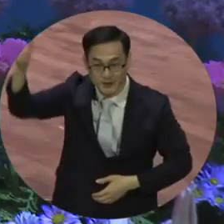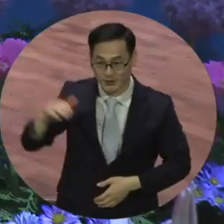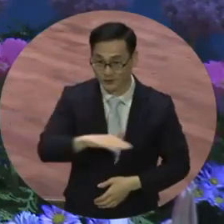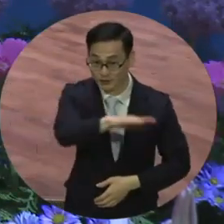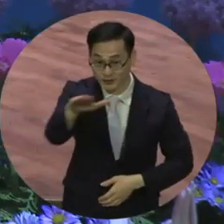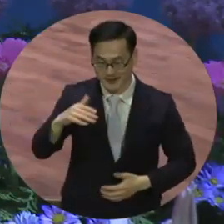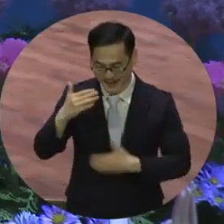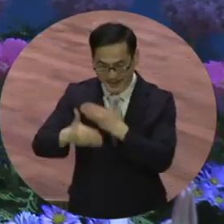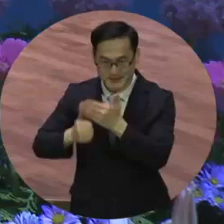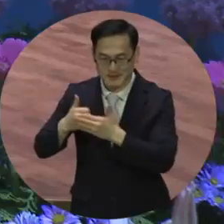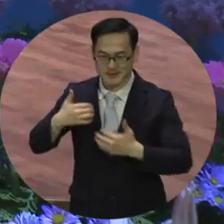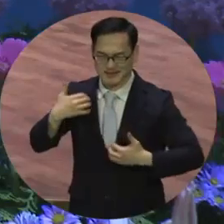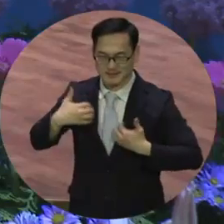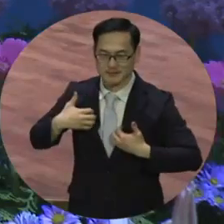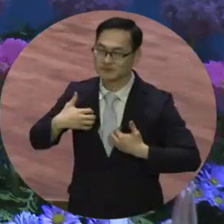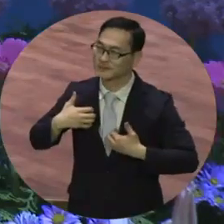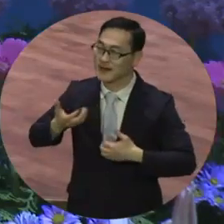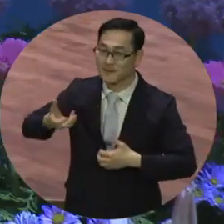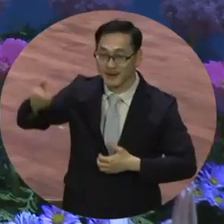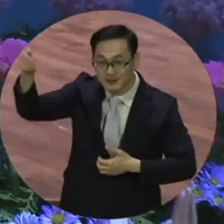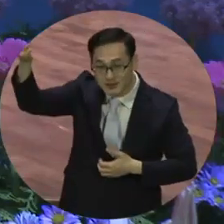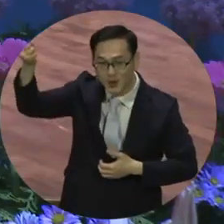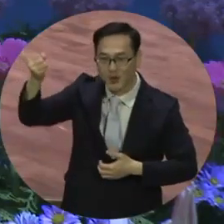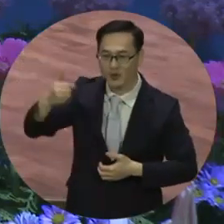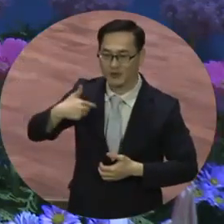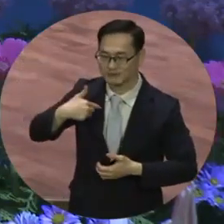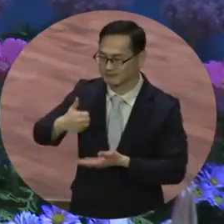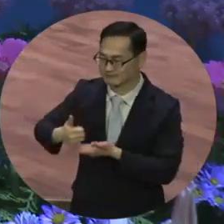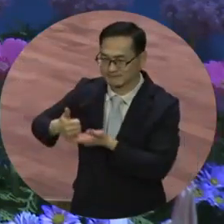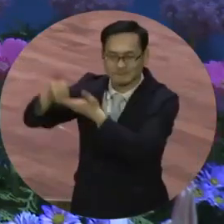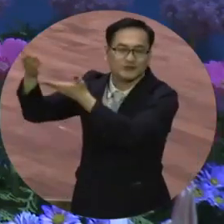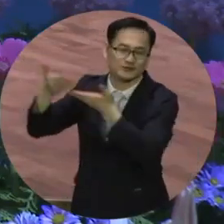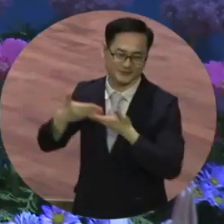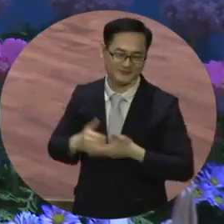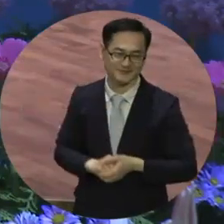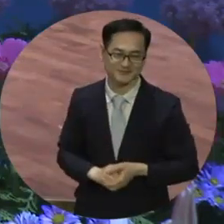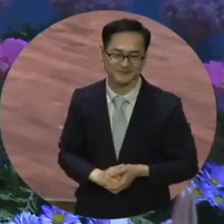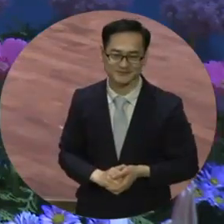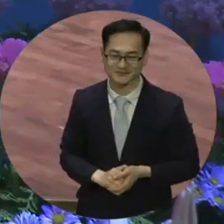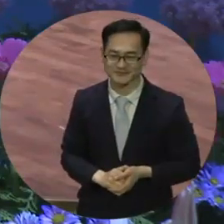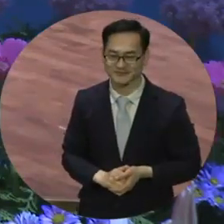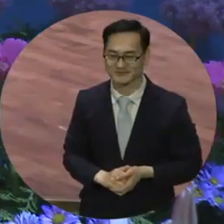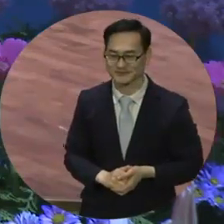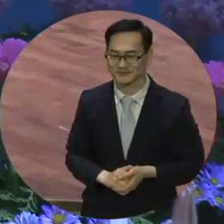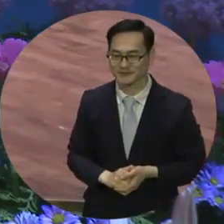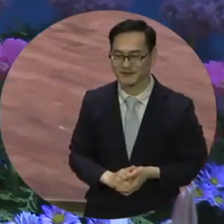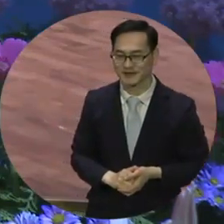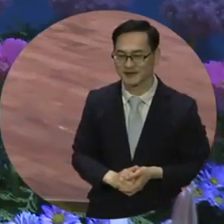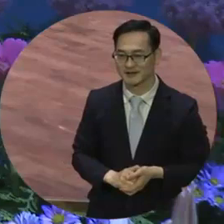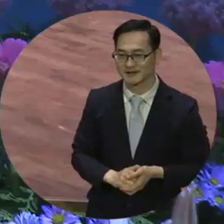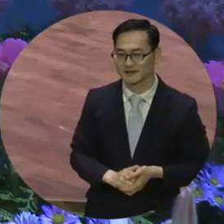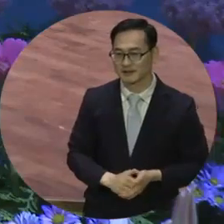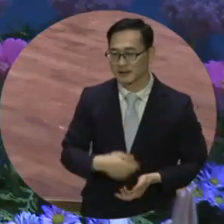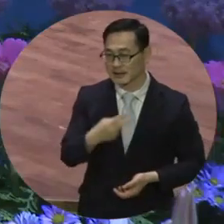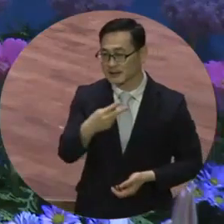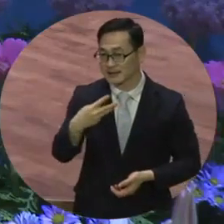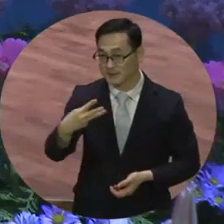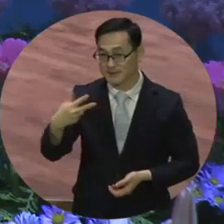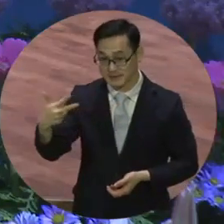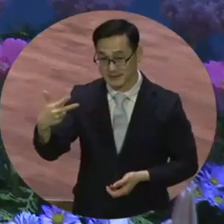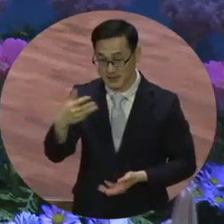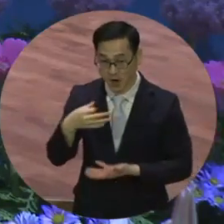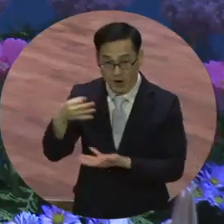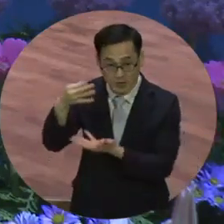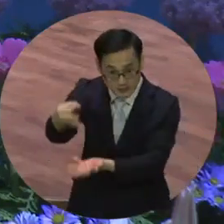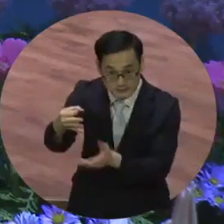지극히 높여지게 되는 이 축복의 맛을 여러분 보게 되는 것이다. 자, 이번 237 섬드 헌금